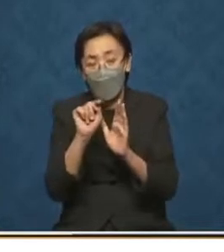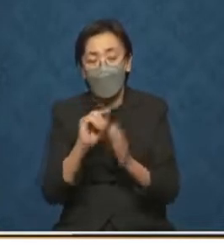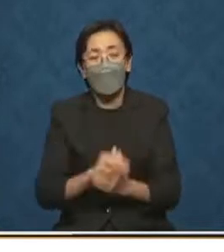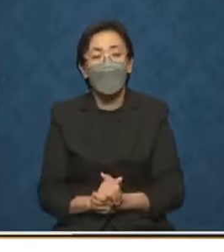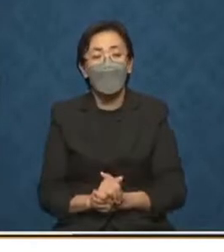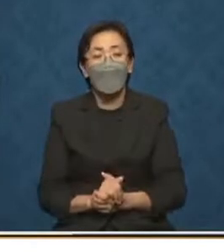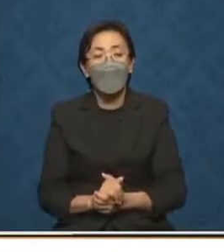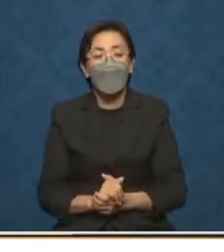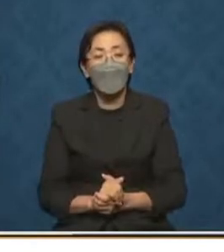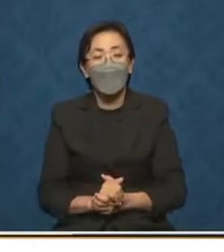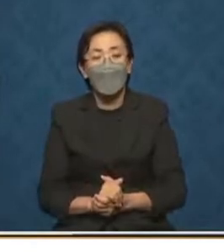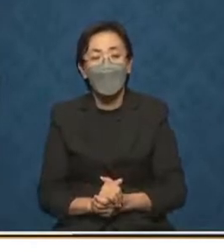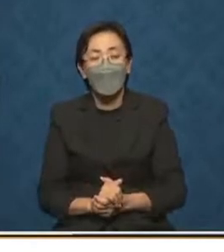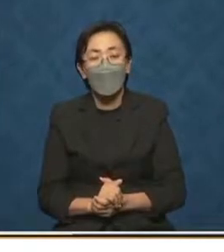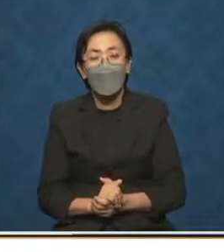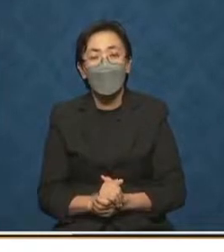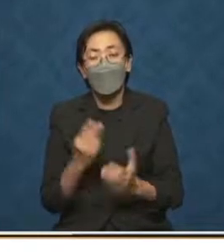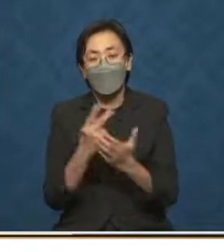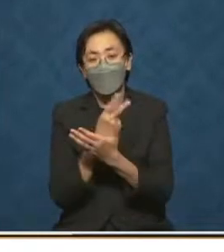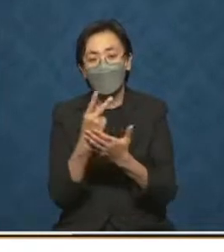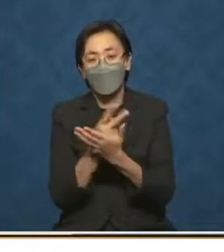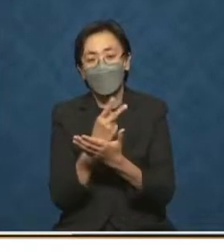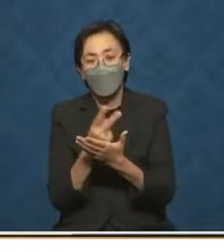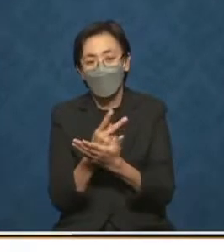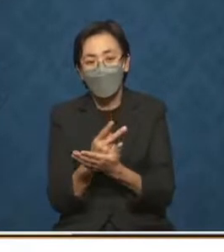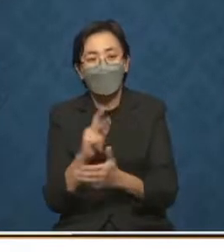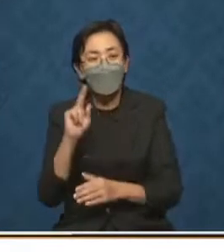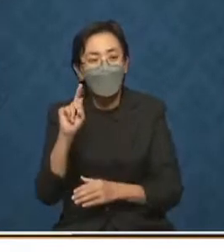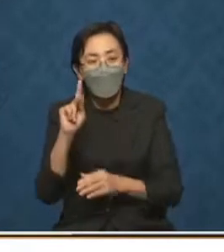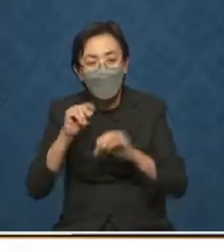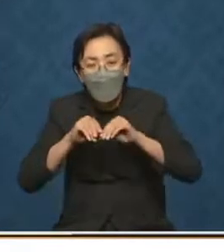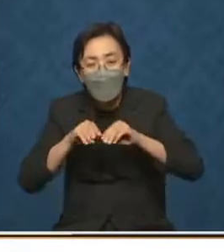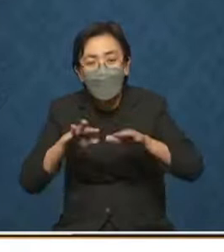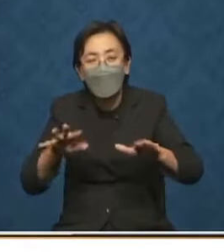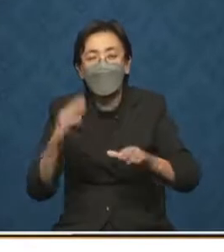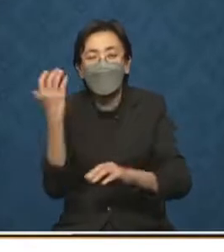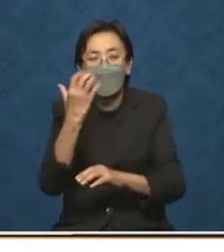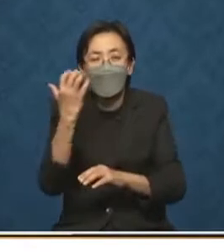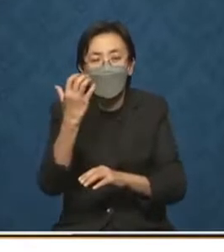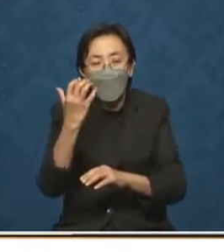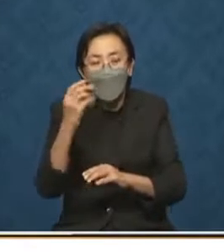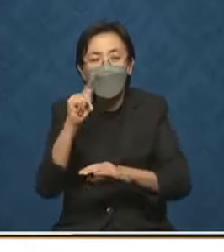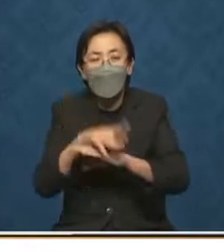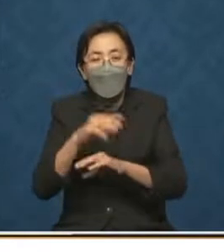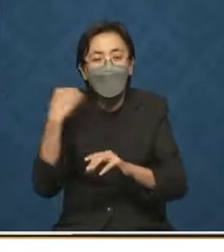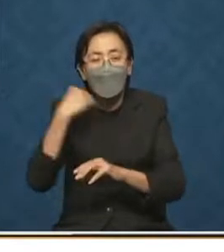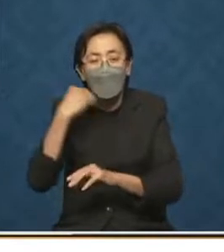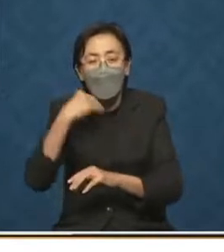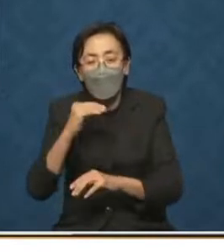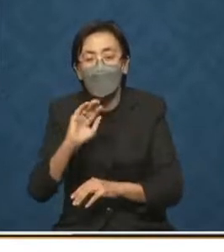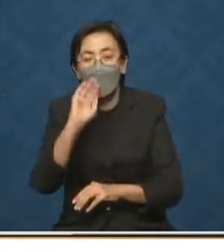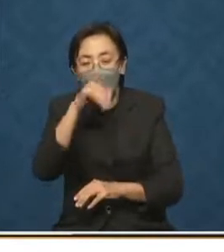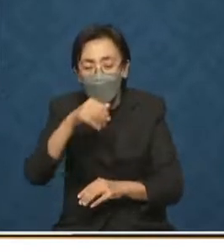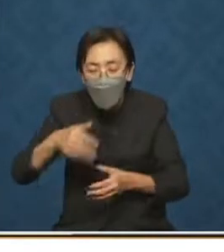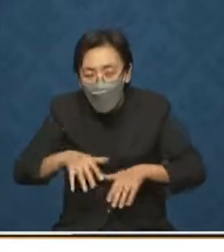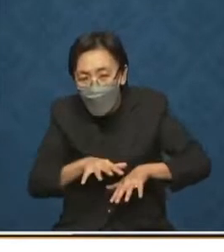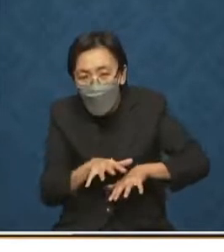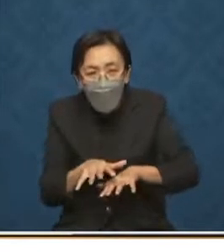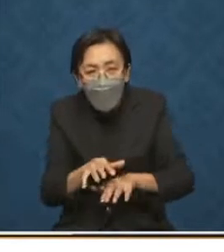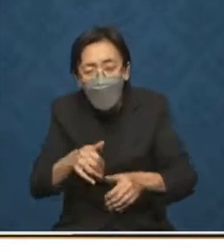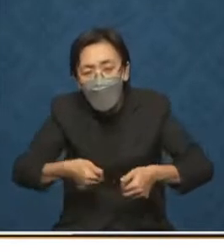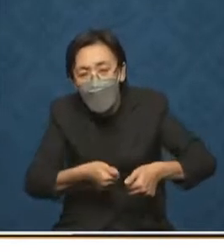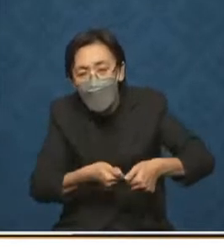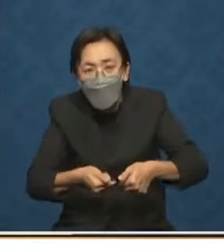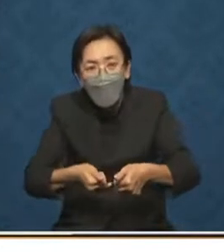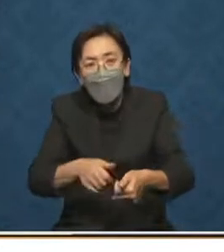รักษาพัสัป้าสลักภาการจนักวลีที่เป็ข่าวโรงดังในสือทีวีโว์เชีล ตอนทางออกมาหาอาหารนอกเขต